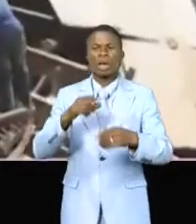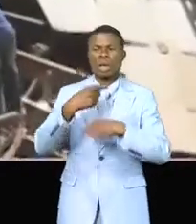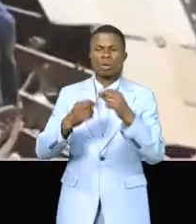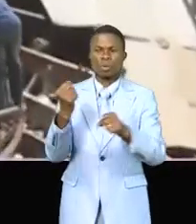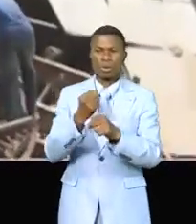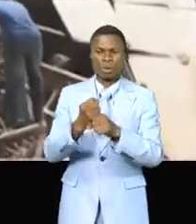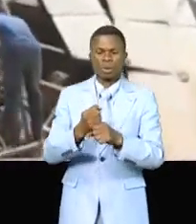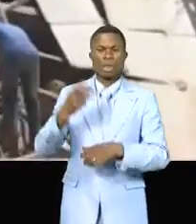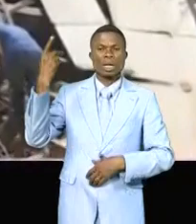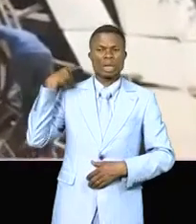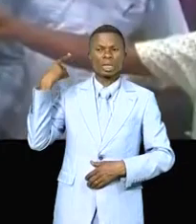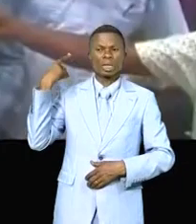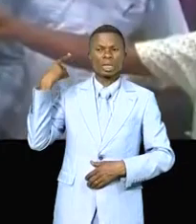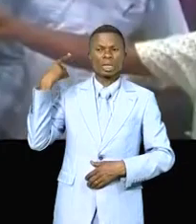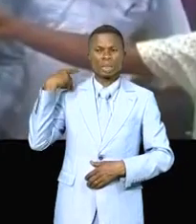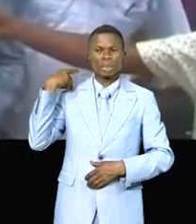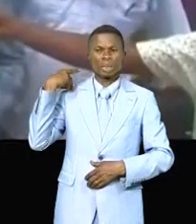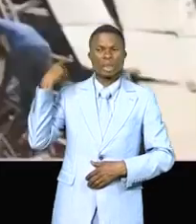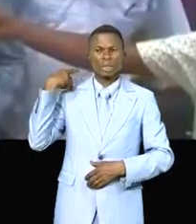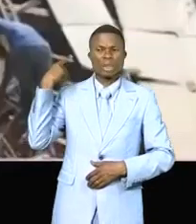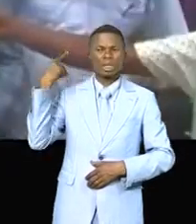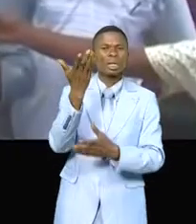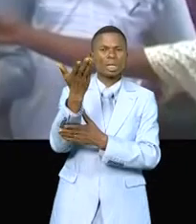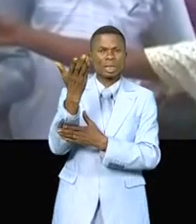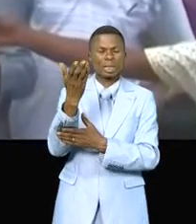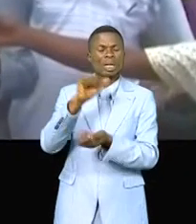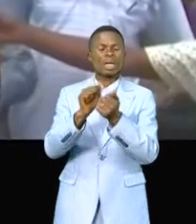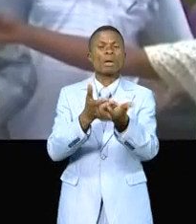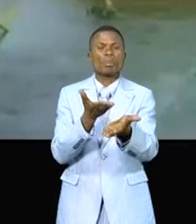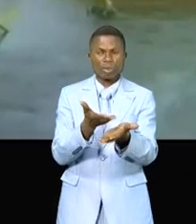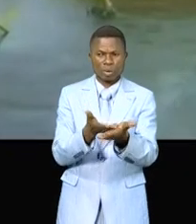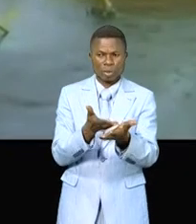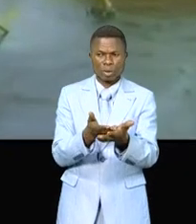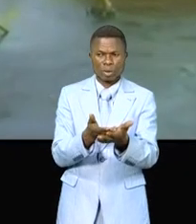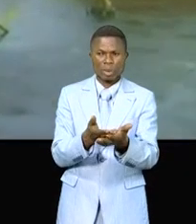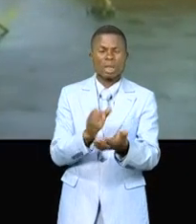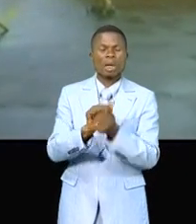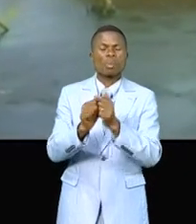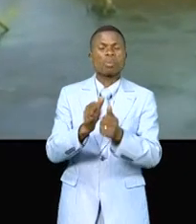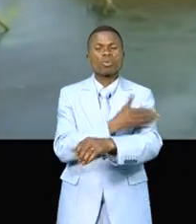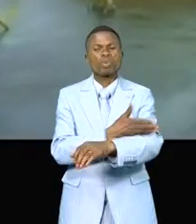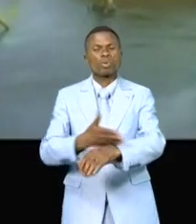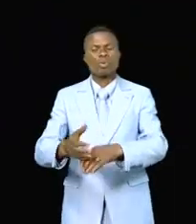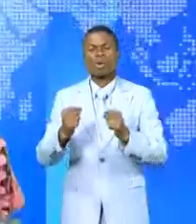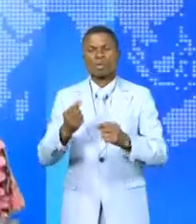élu du peuple, Valentin Ngoumé, pour cette situation en état de dégradation très